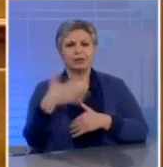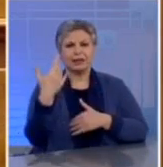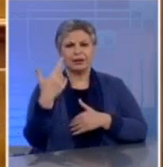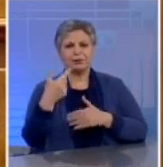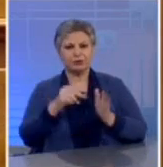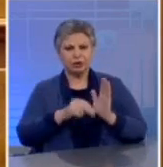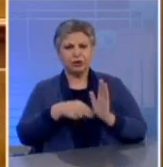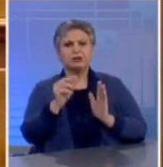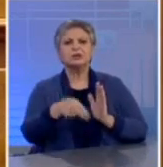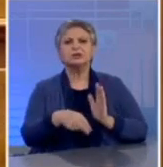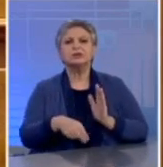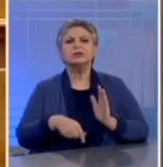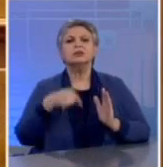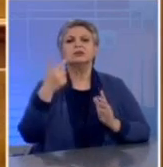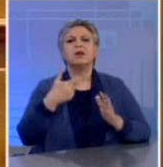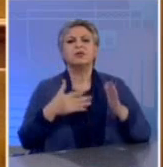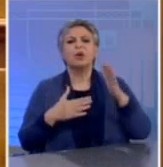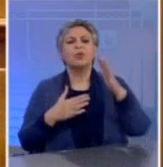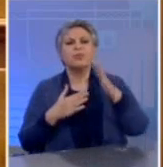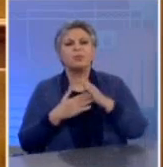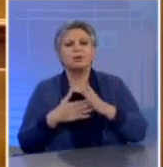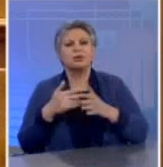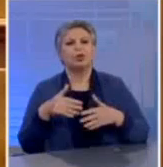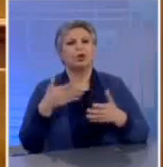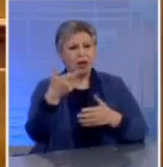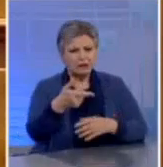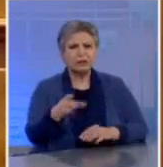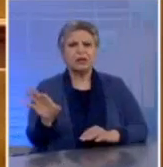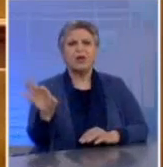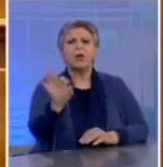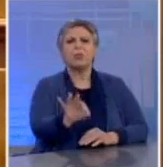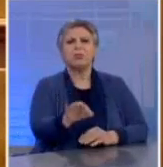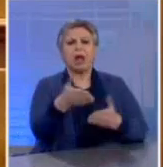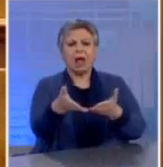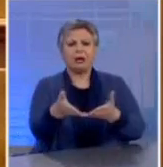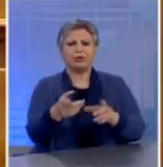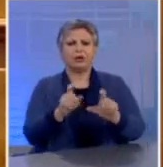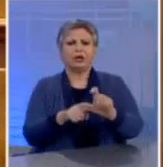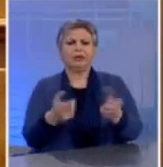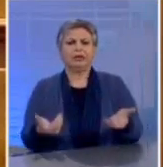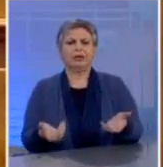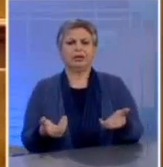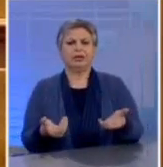Ο πρόεδρος και διευθύνων σύμβουλος Πέτρος Μάης, που διορίσατε εσείς. Και